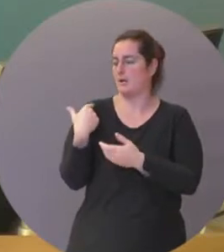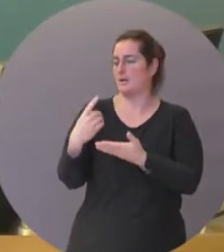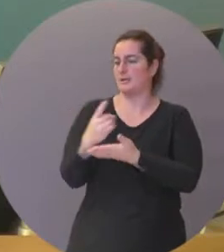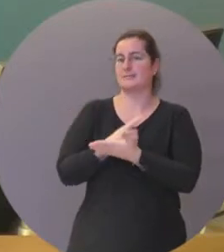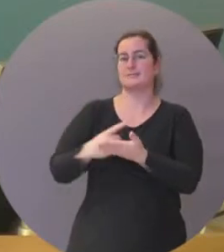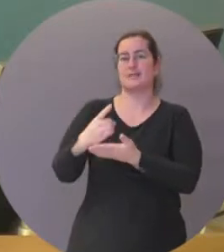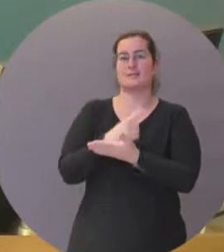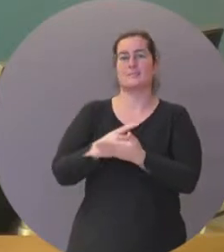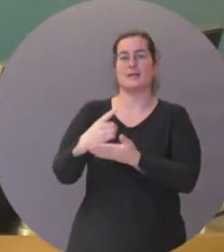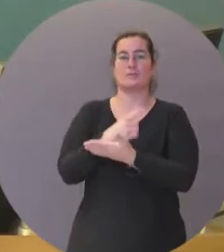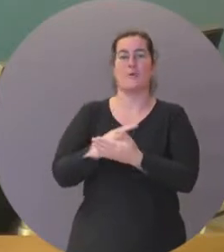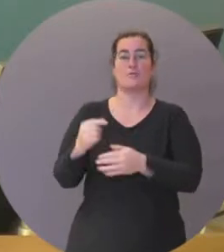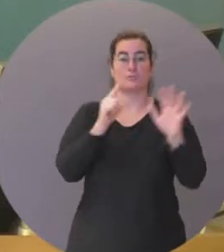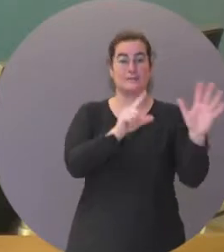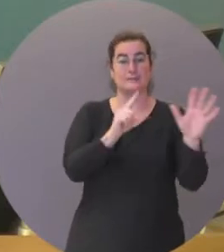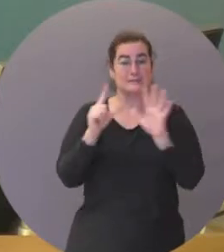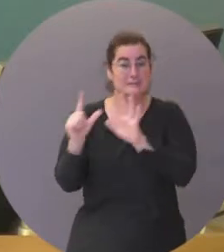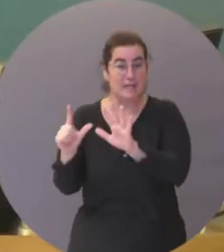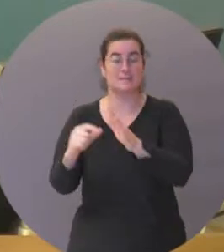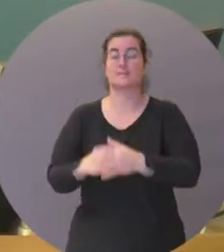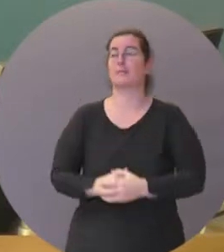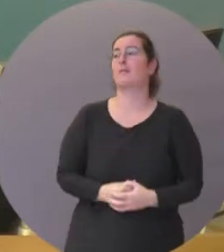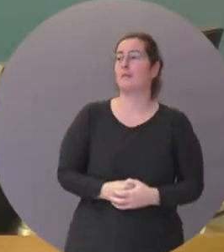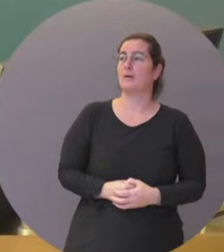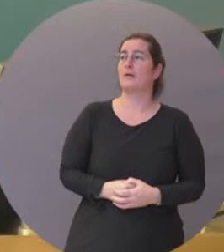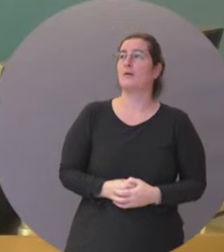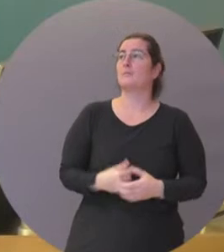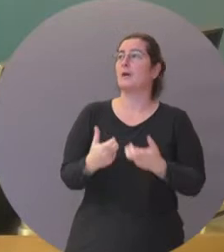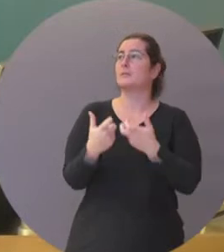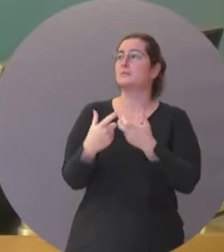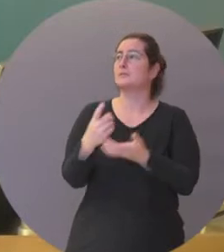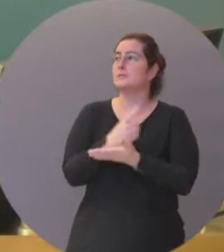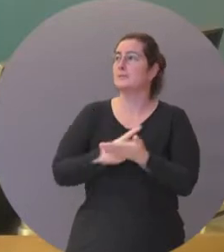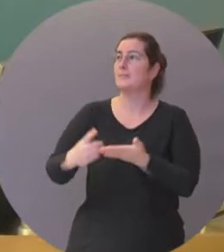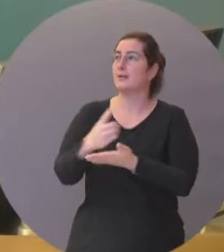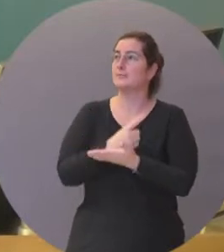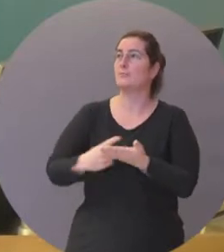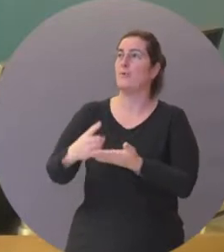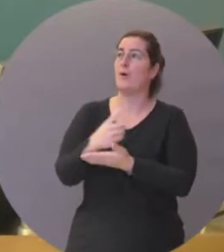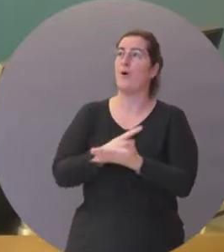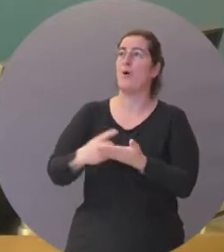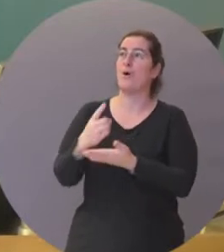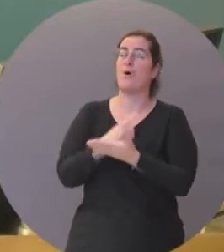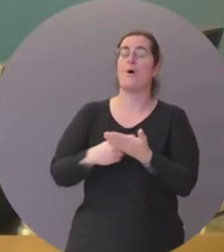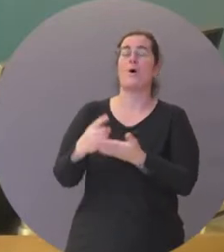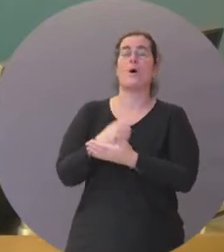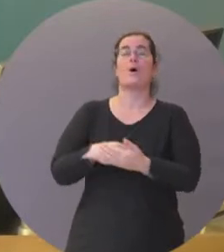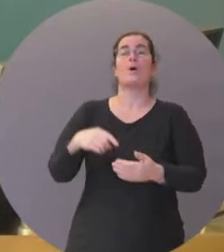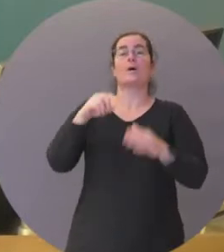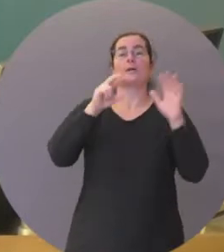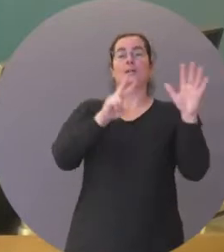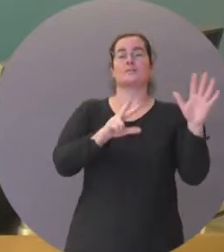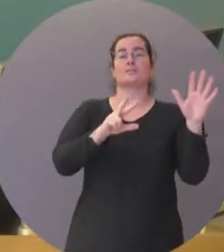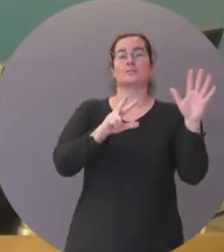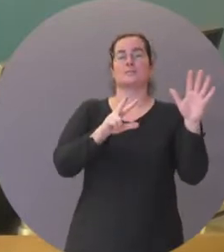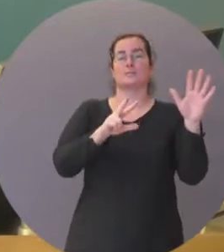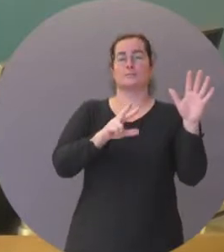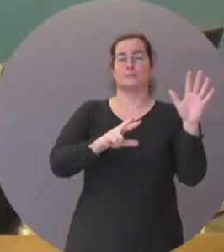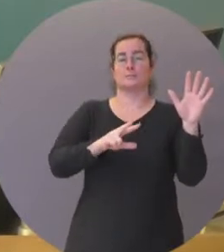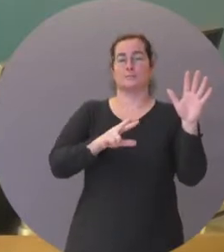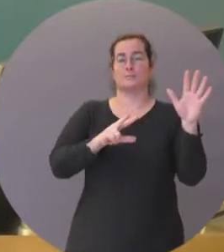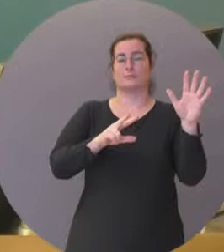de la Seine-et-Marne le site également le département des Alpes-Maritimes qui ont eu à subir des cyberattaques